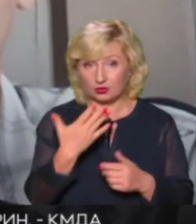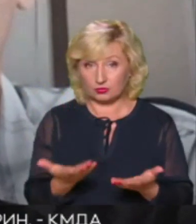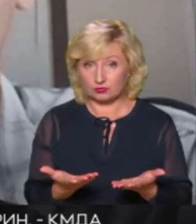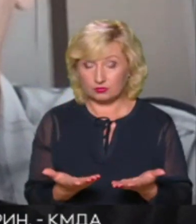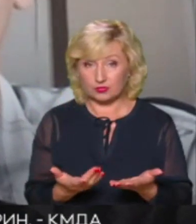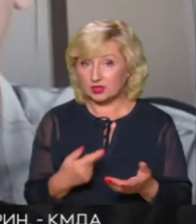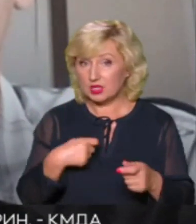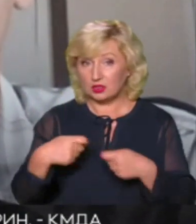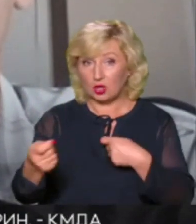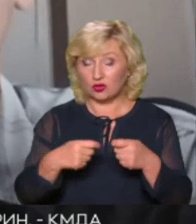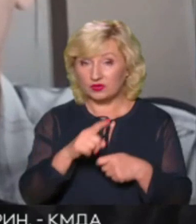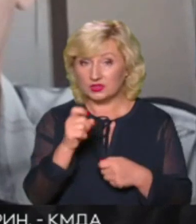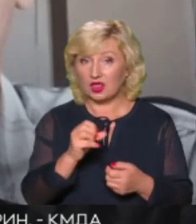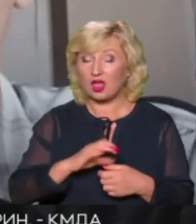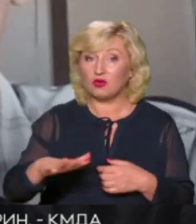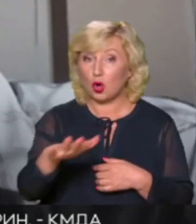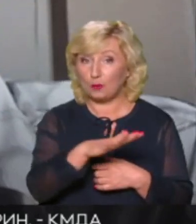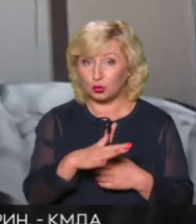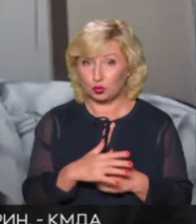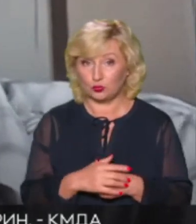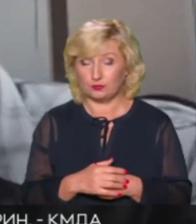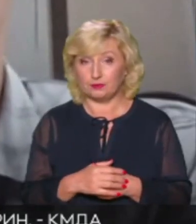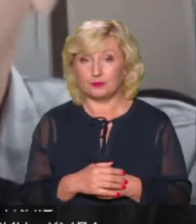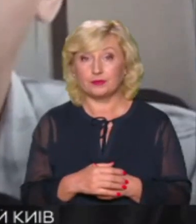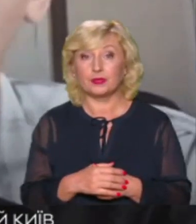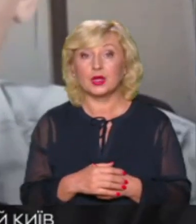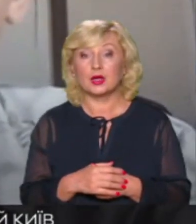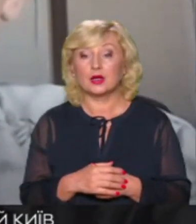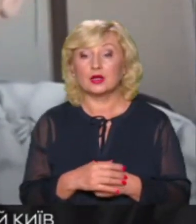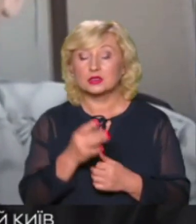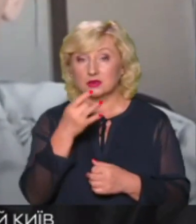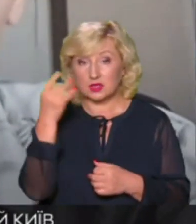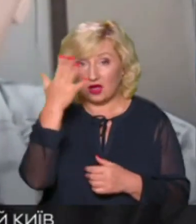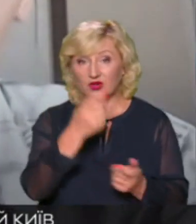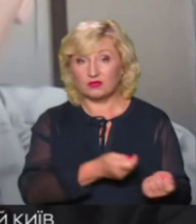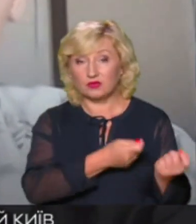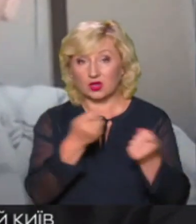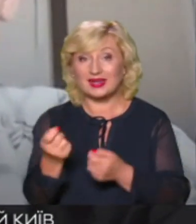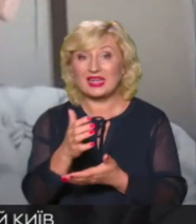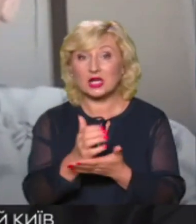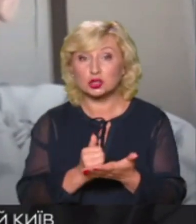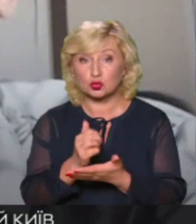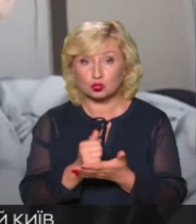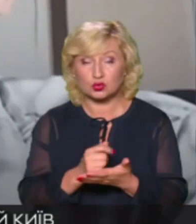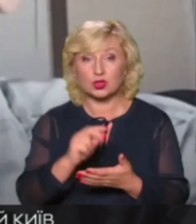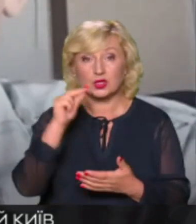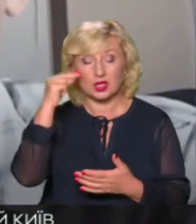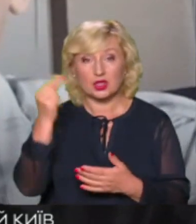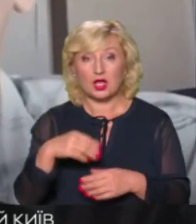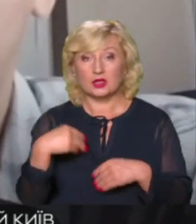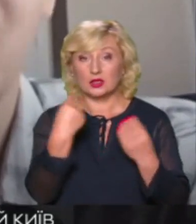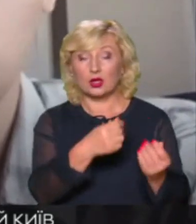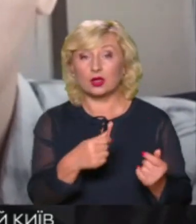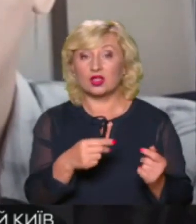не торгівля з Європою. Ну, з Африки вивозяться ресурси, Китай надає певну інфраструктурну